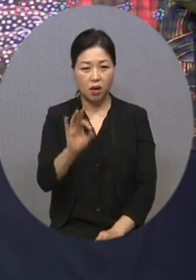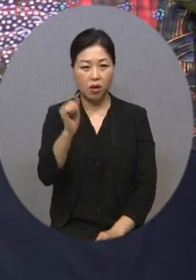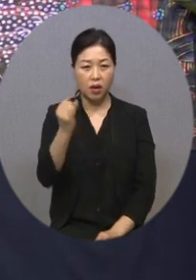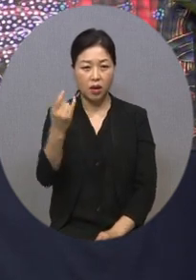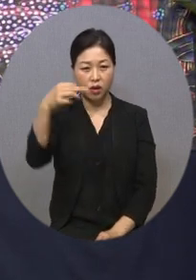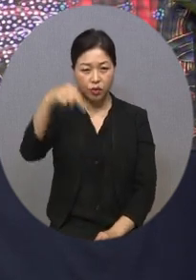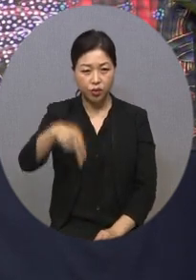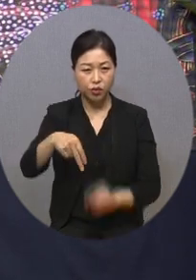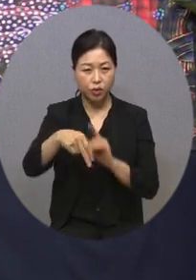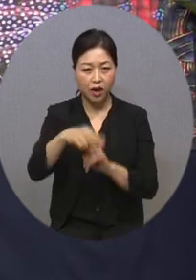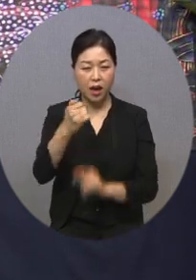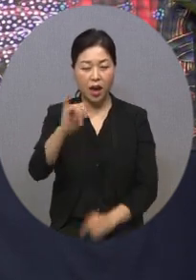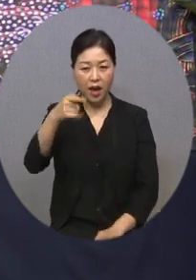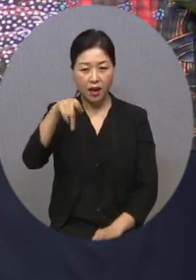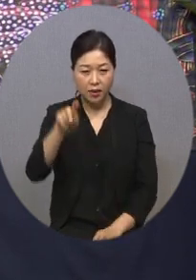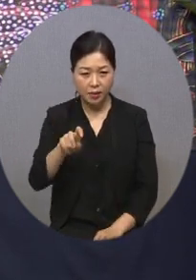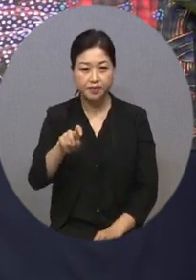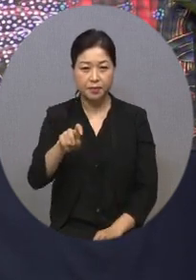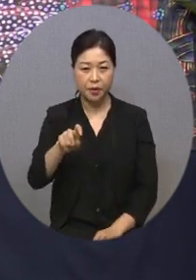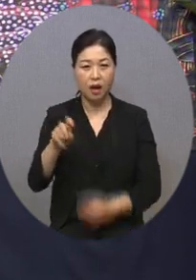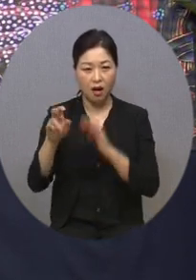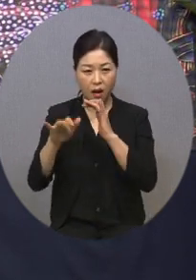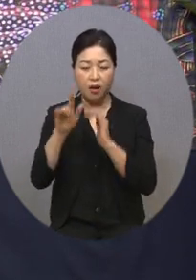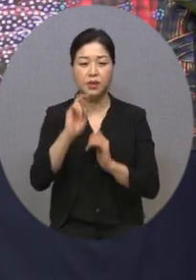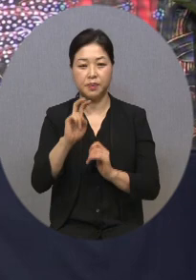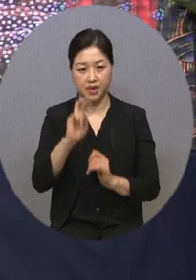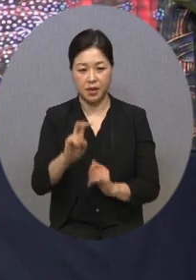축하드립니다. 축하드립니다.